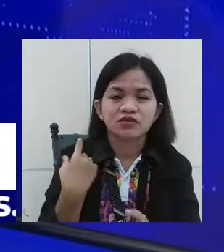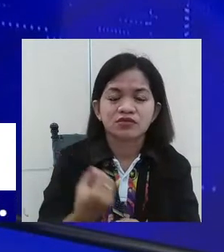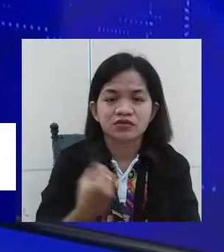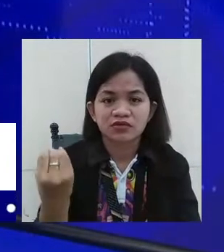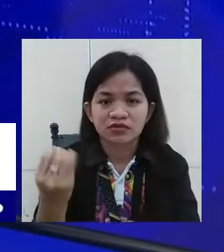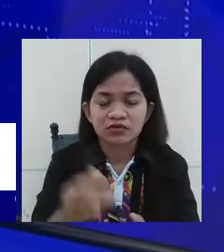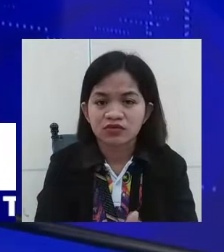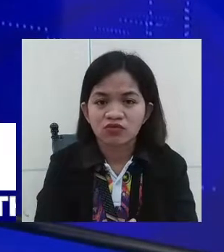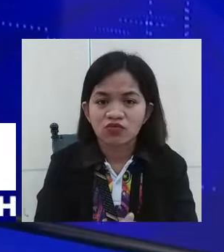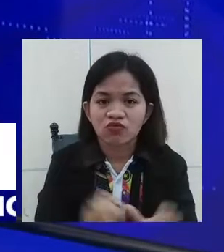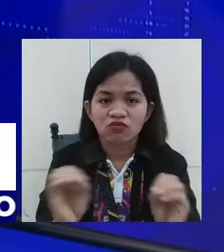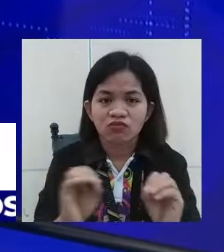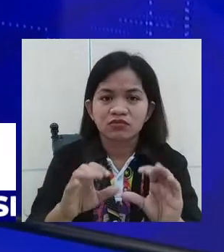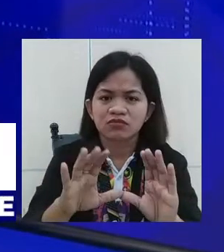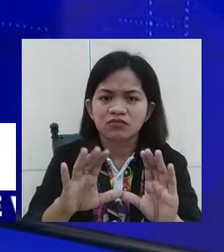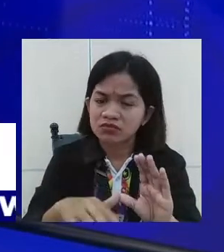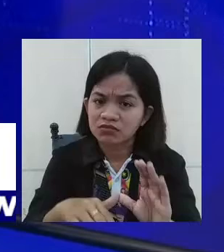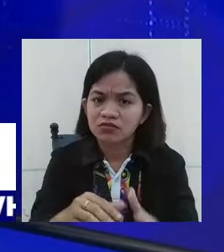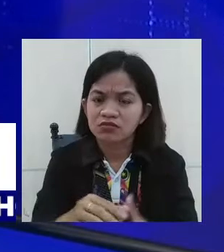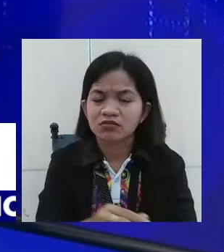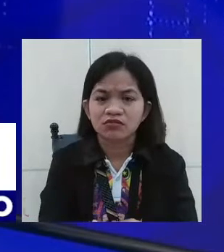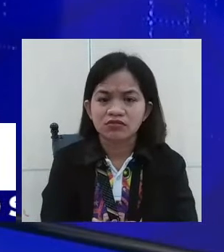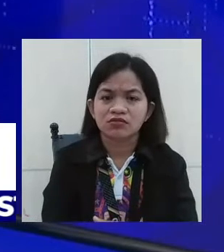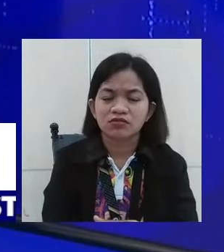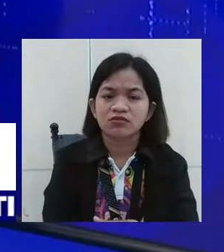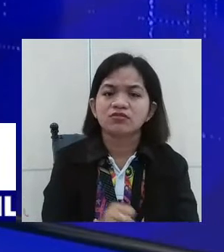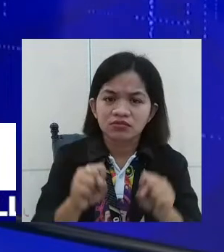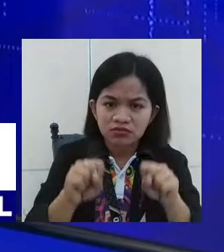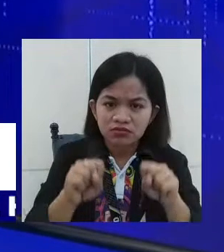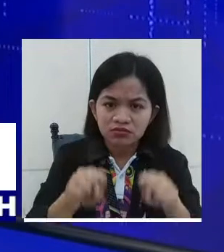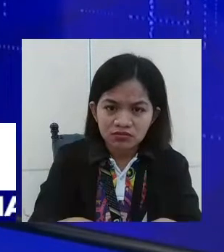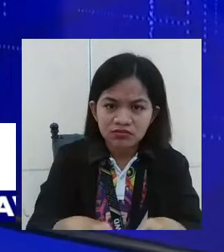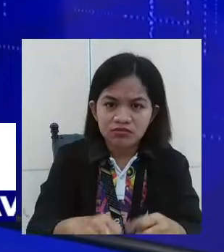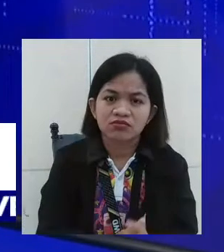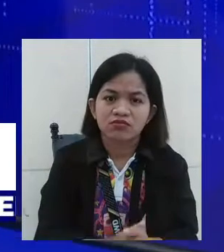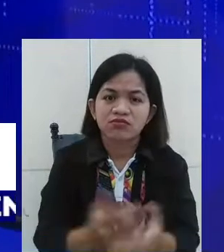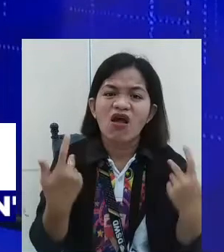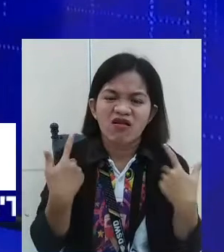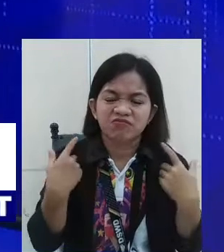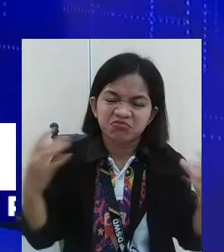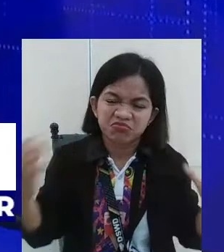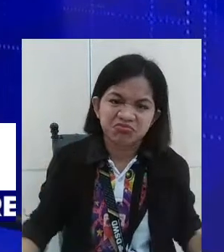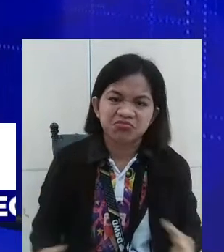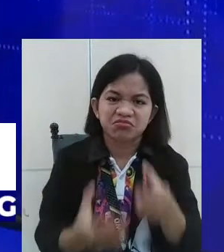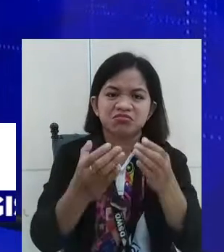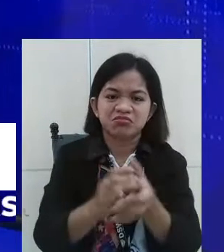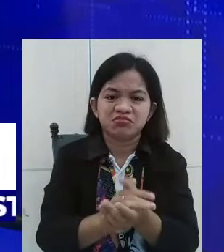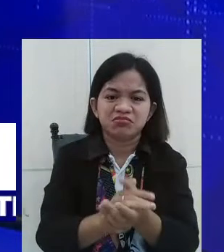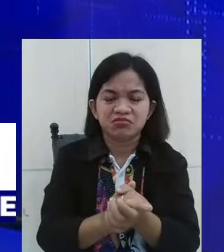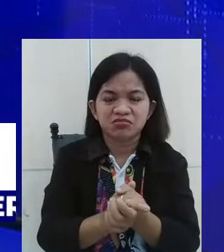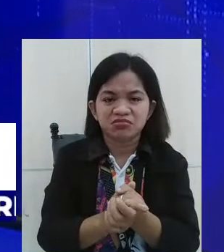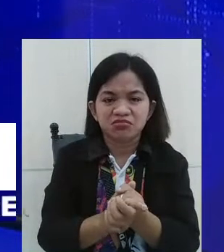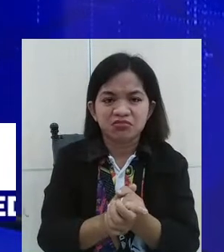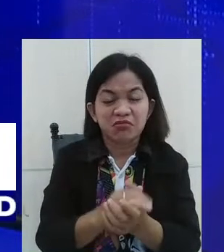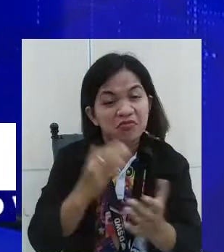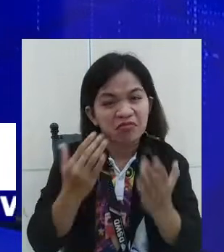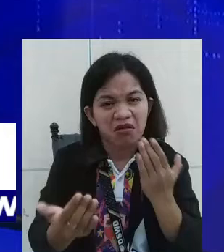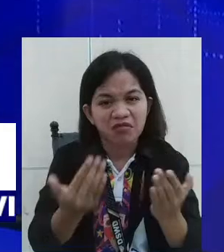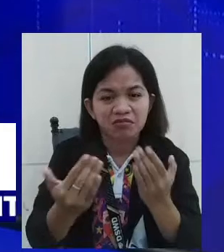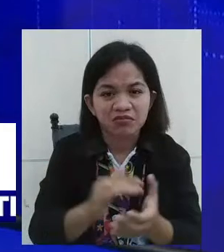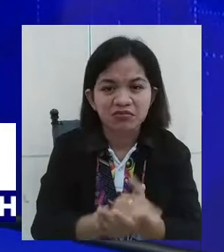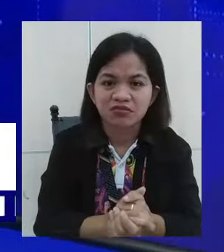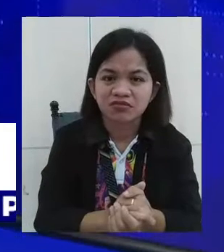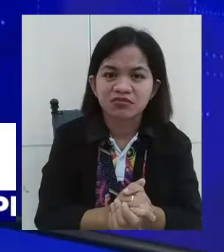may kinakaharap kaming challenges. Halimbawa, siguro, hindi masyado doon sa mga